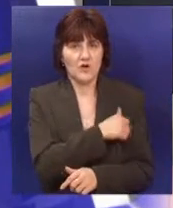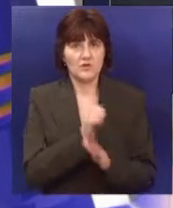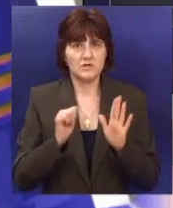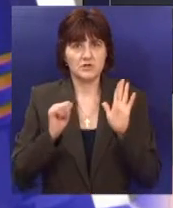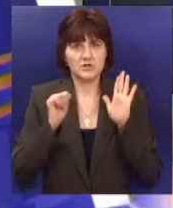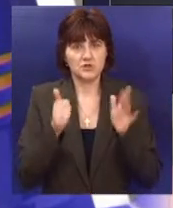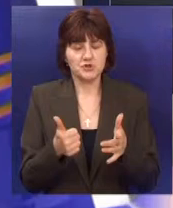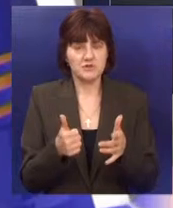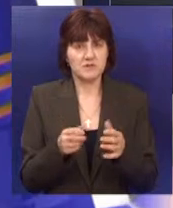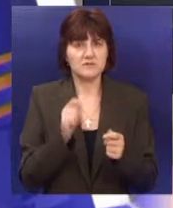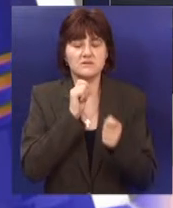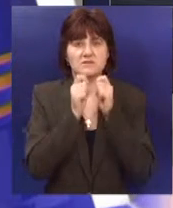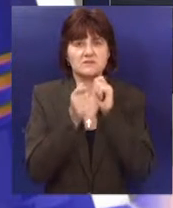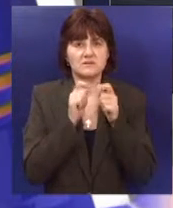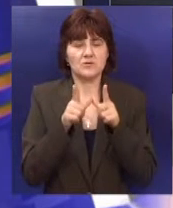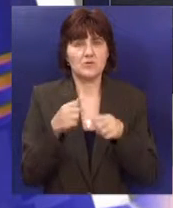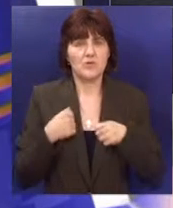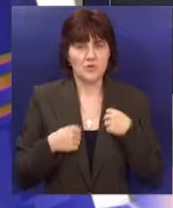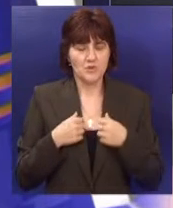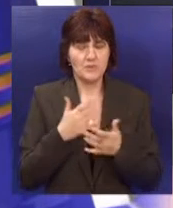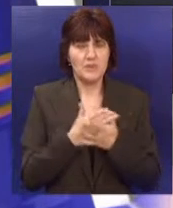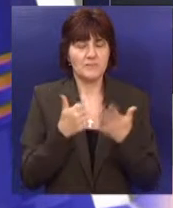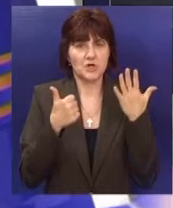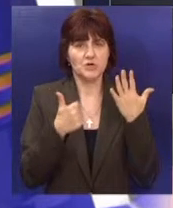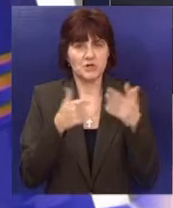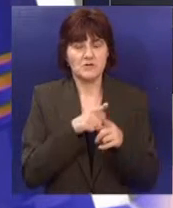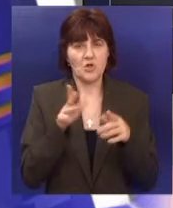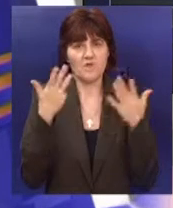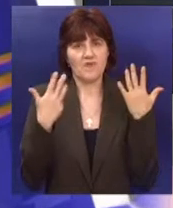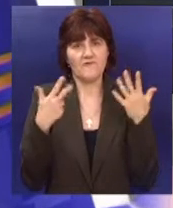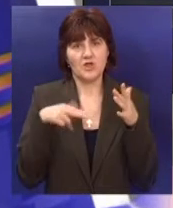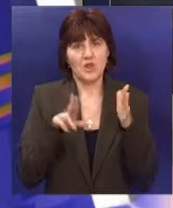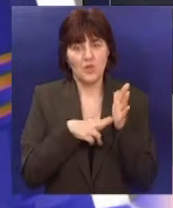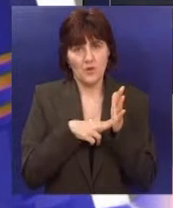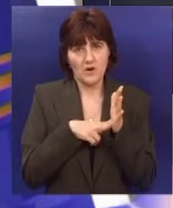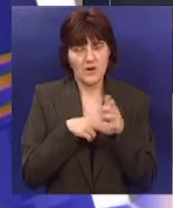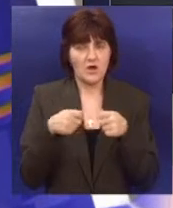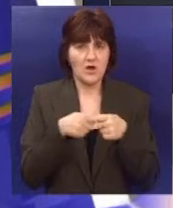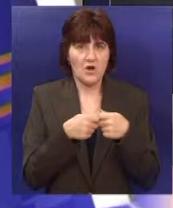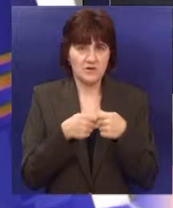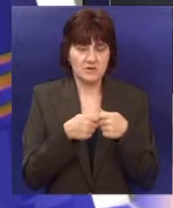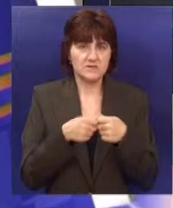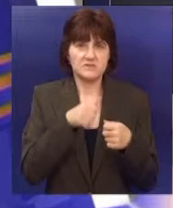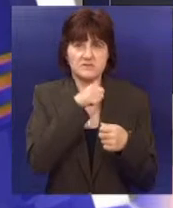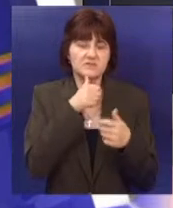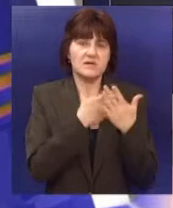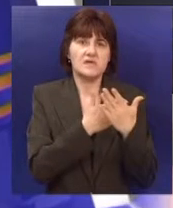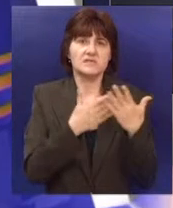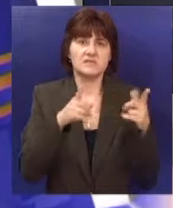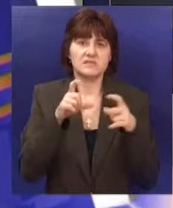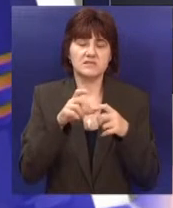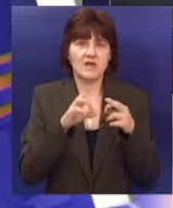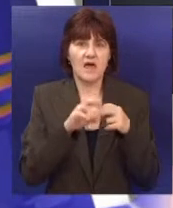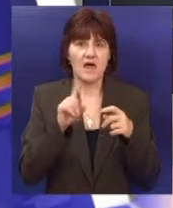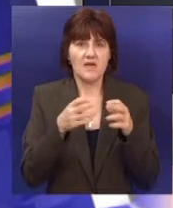Ovogodišnji 6. međunarodni i regionalni sajam privrede u Subotici održat će se od 6. do 9. juna. Organizator sajma je